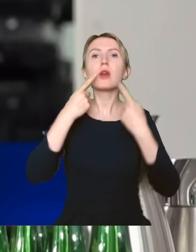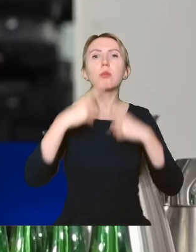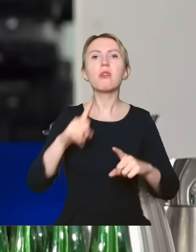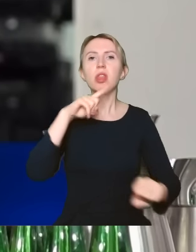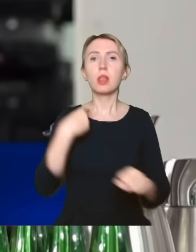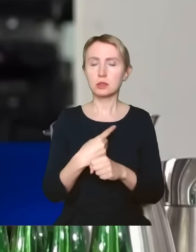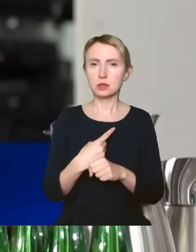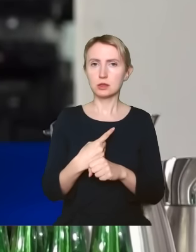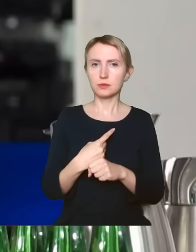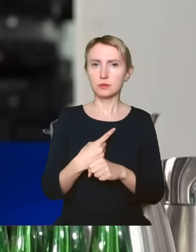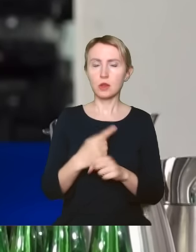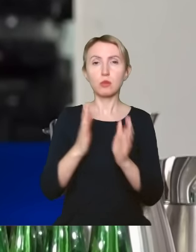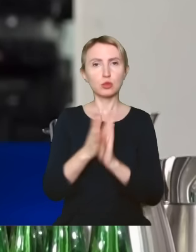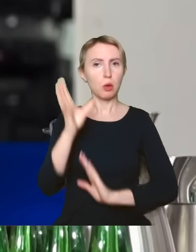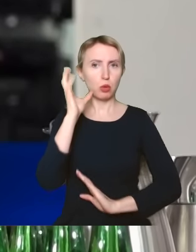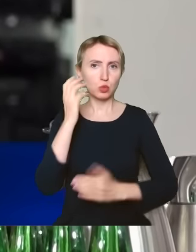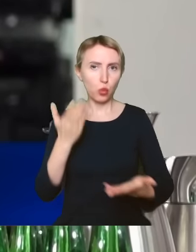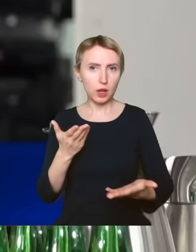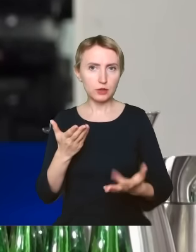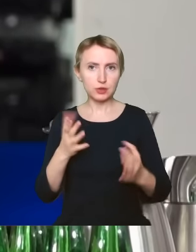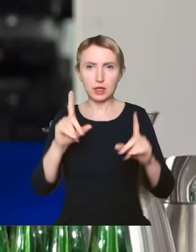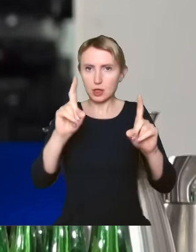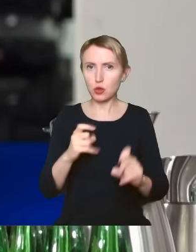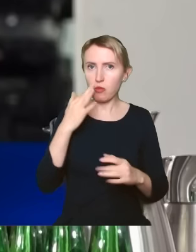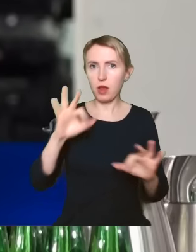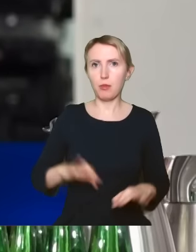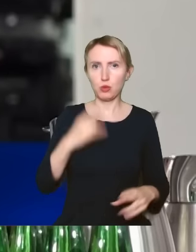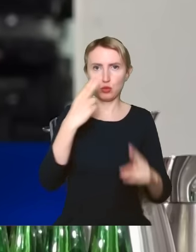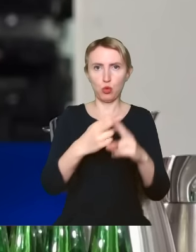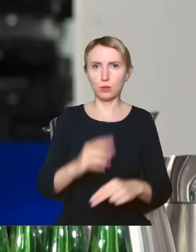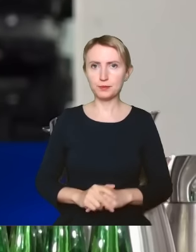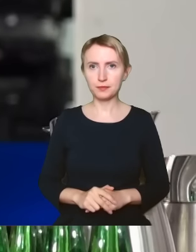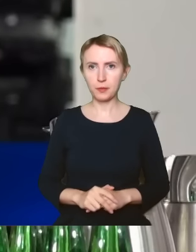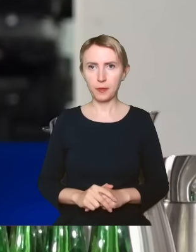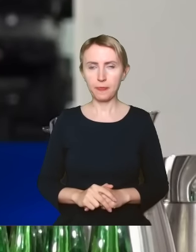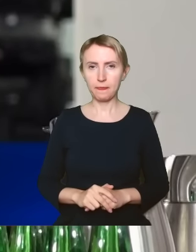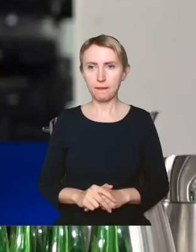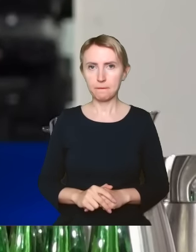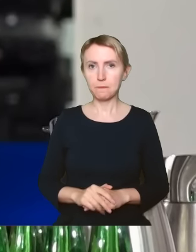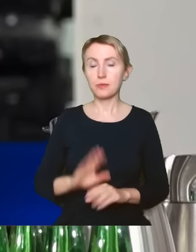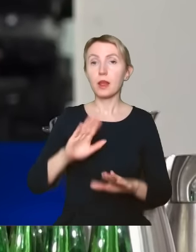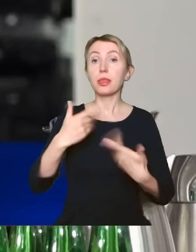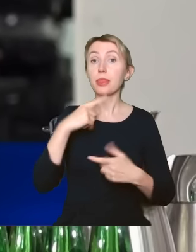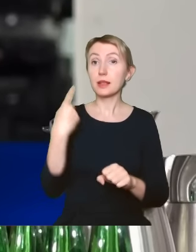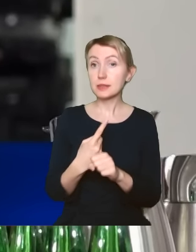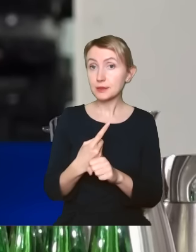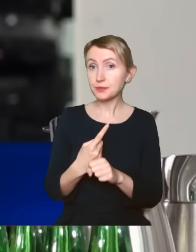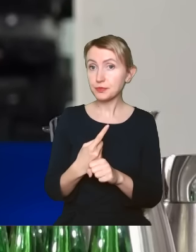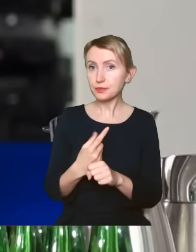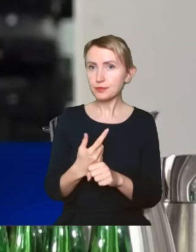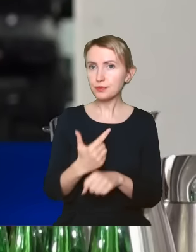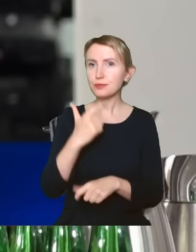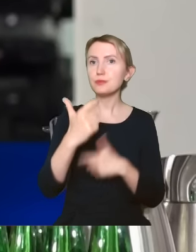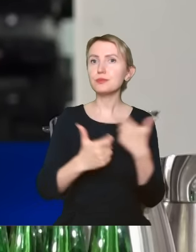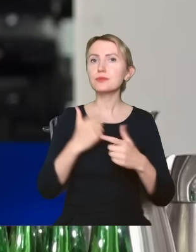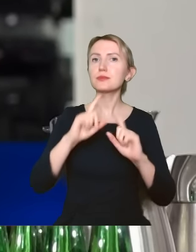decyzji. No niech pan posłucha, no, dopiero zacząłem mówić, a pan już mówi. Za wydanie decyzji o powierzeniu